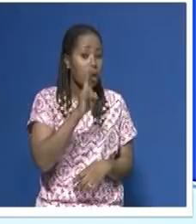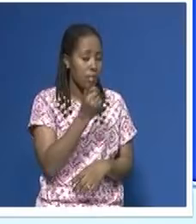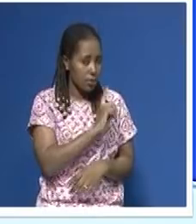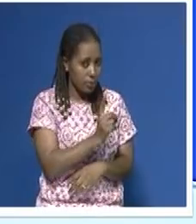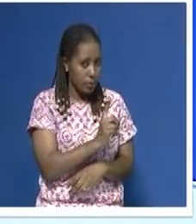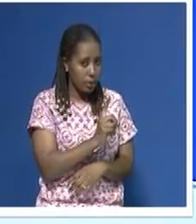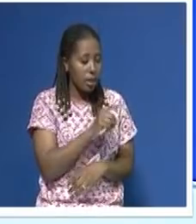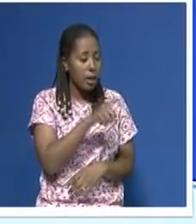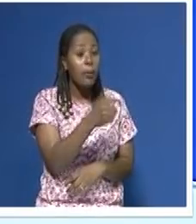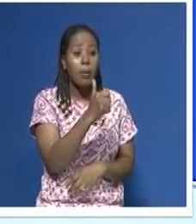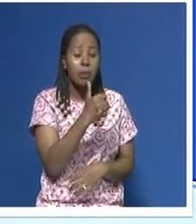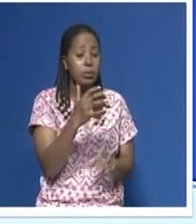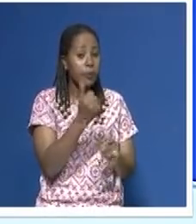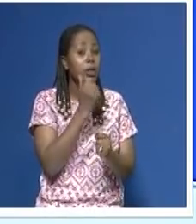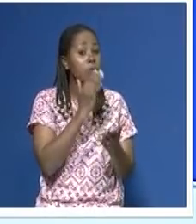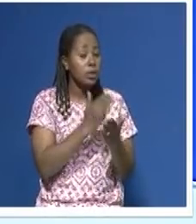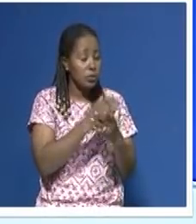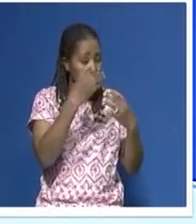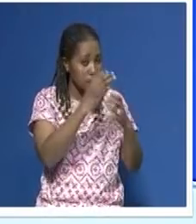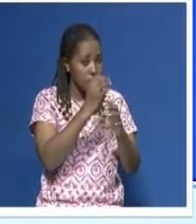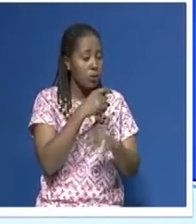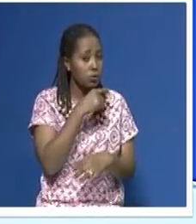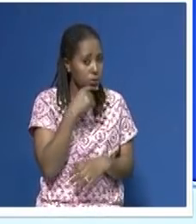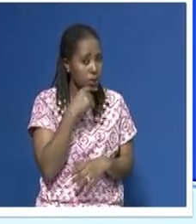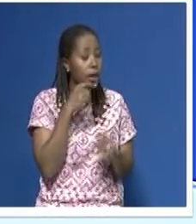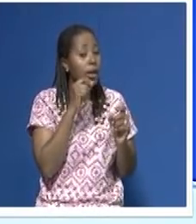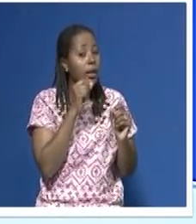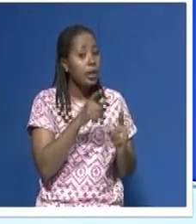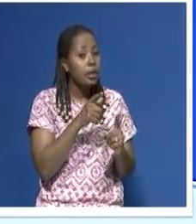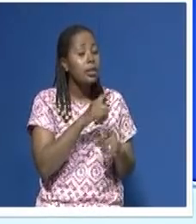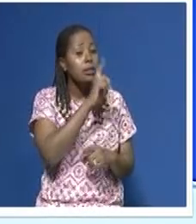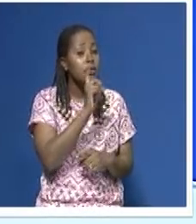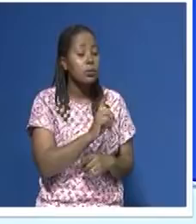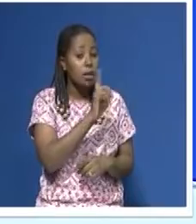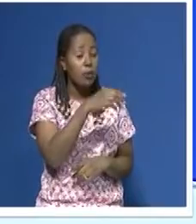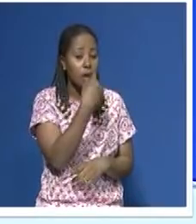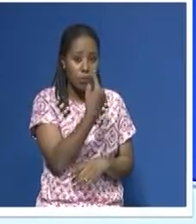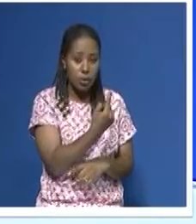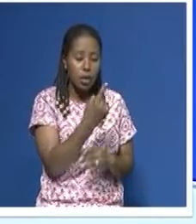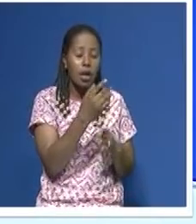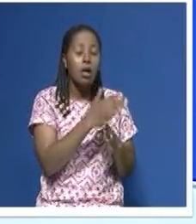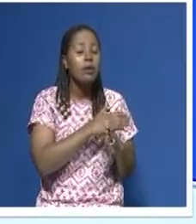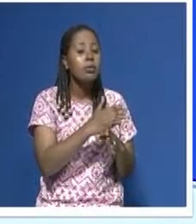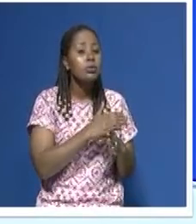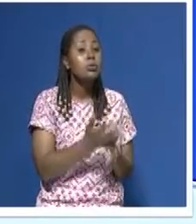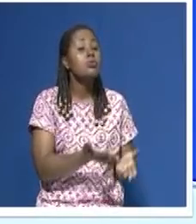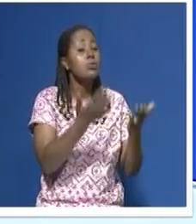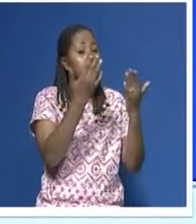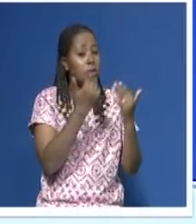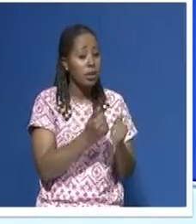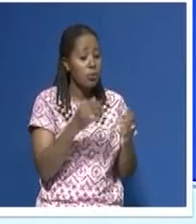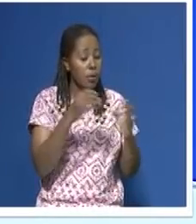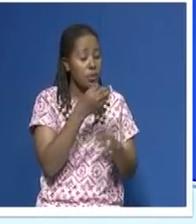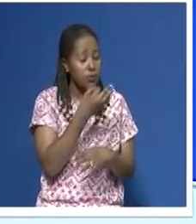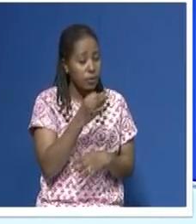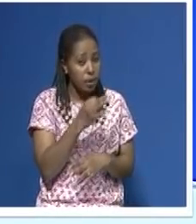la. Hapo bado hatujapata ushahidi wa kisayansi wa kutosha. Lakini kwenye swala lako la kwanza kuhusiana na uwezekano wa